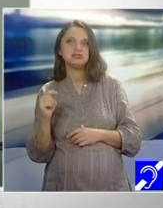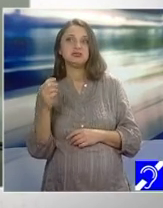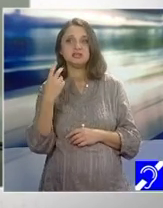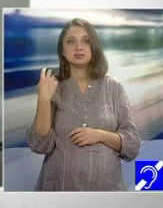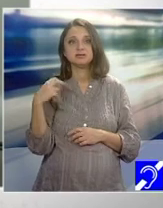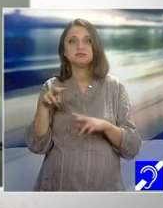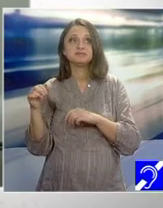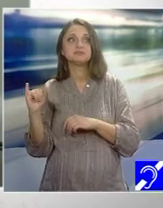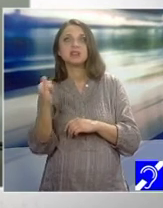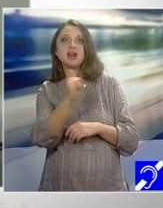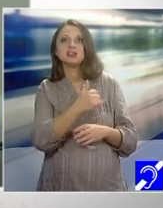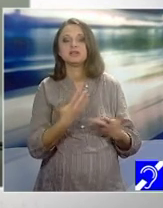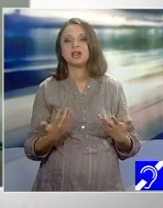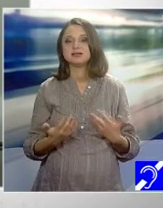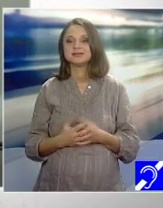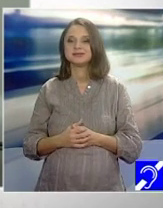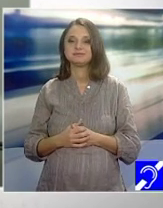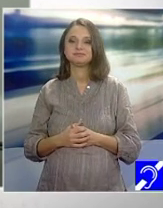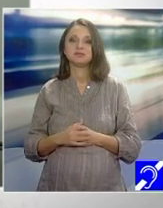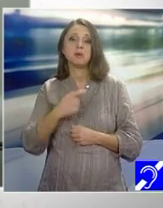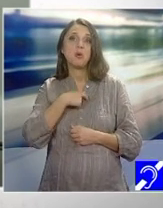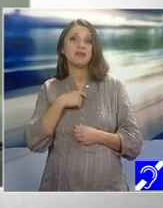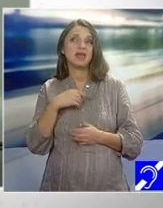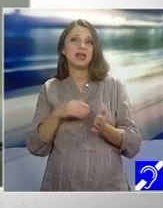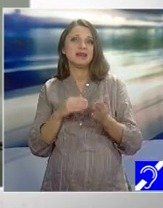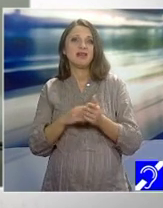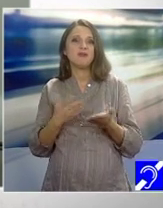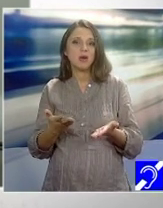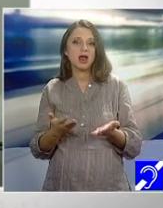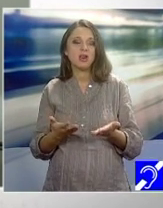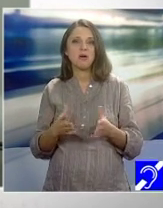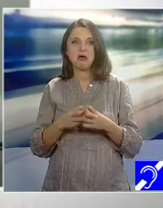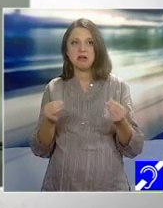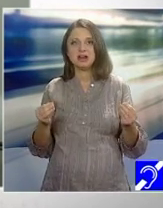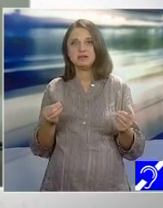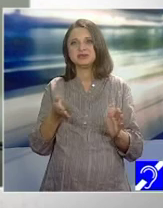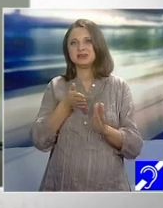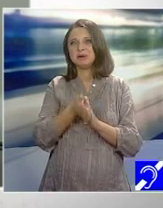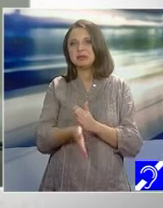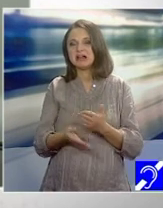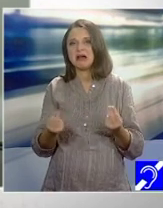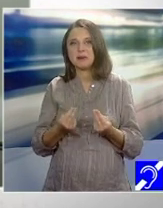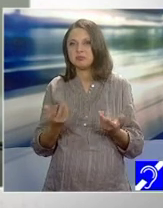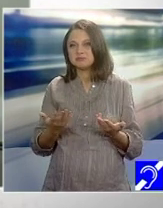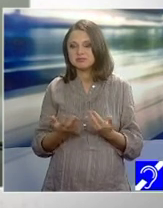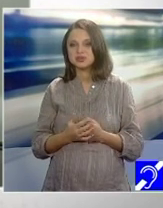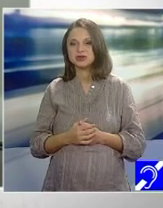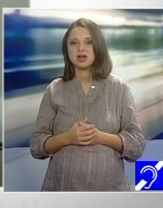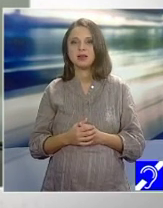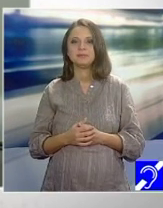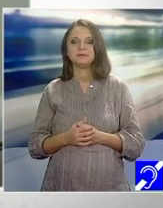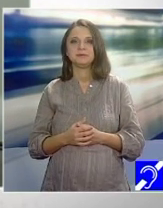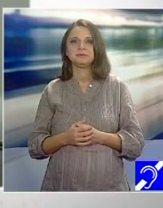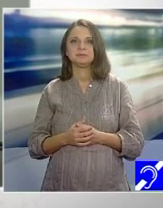gândesc dacă nu cumva e un alt sentiment, o altă nevoie în spate, lipsă de implicare pentru acești tineri vis-a-vis